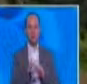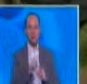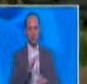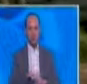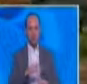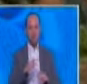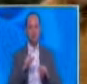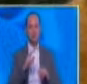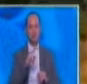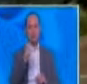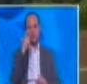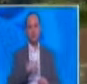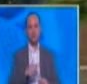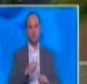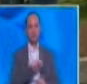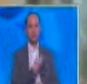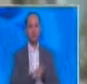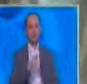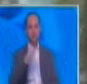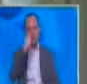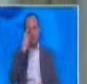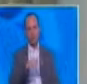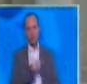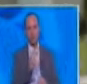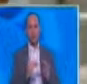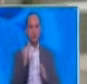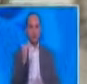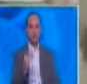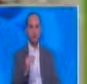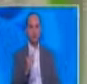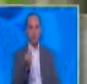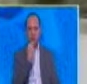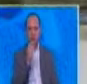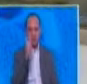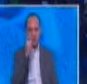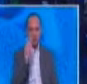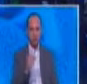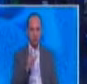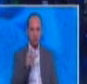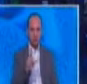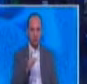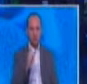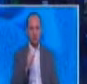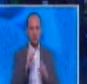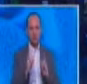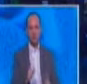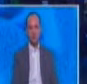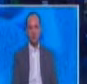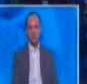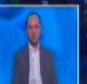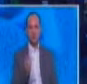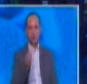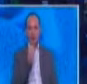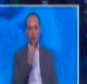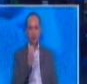egzersizler yaparak vücut direncimizi belli bir oranda yükseltebiliriz. Peki yiyeceklere de dikkat etmemiz gereken bir dönem, öyle değil mi? Yani